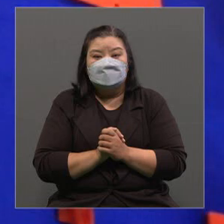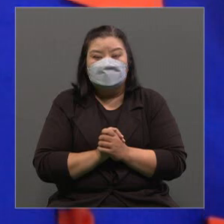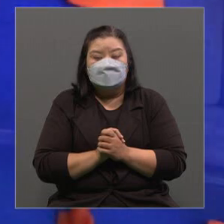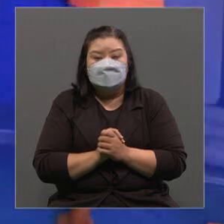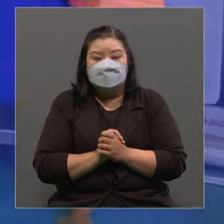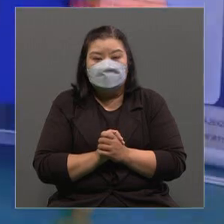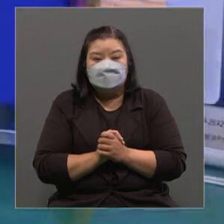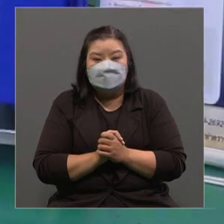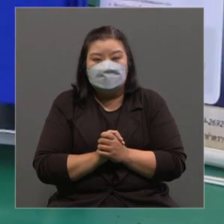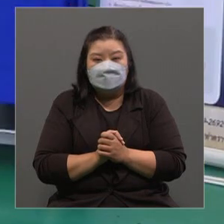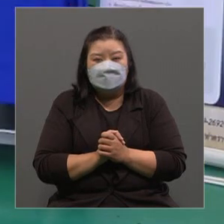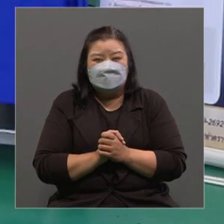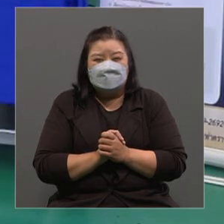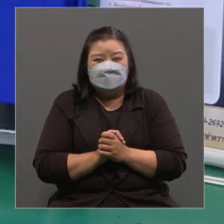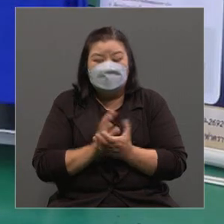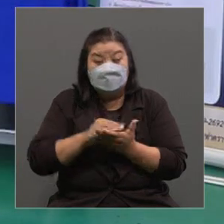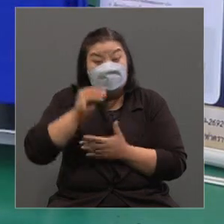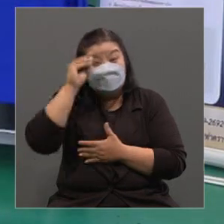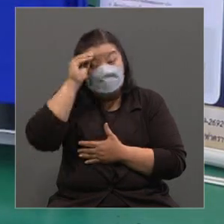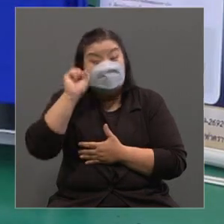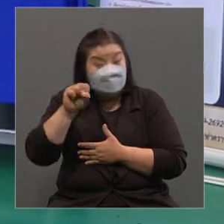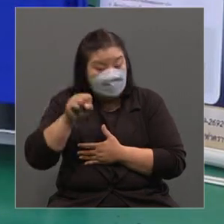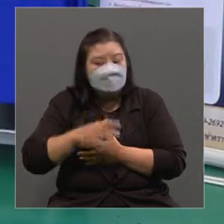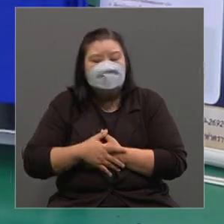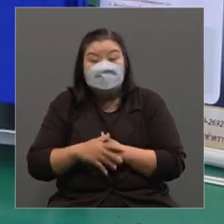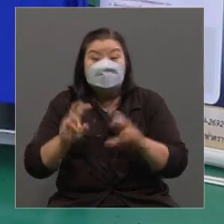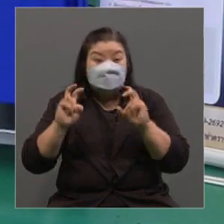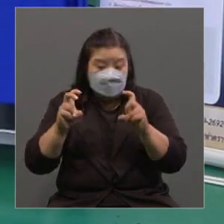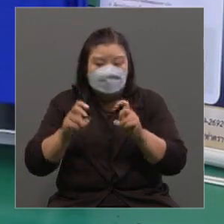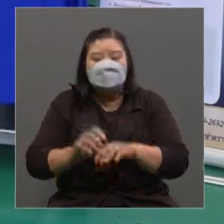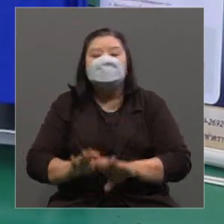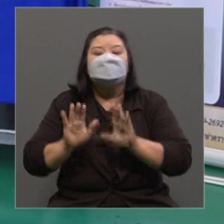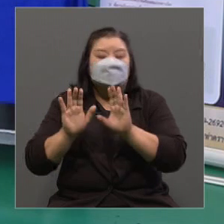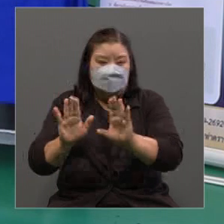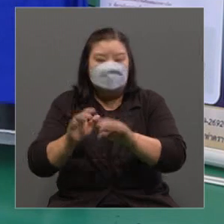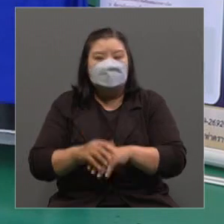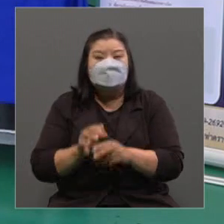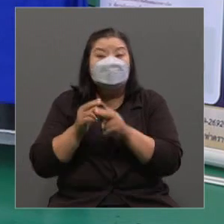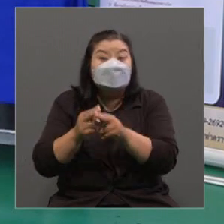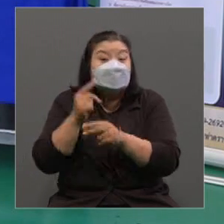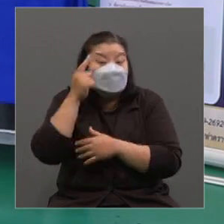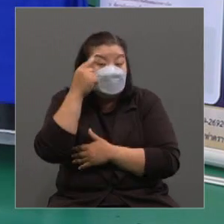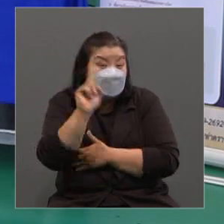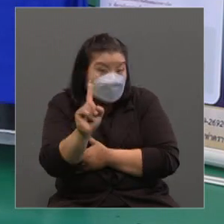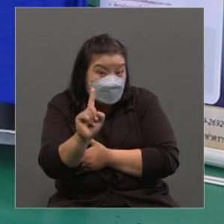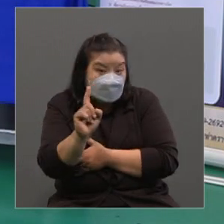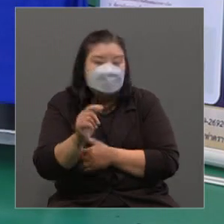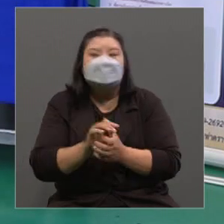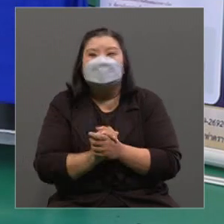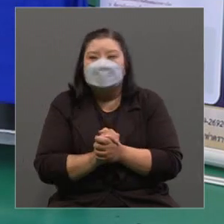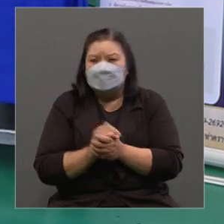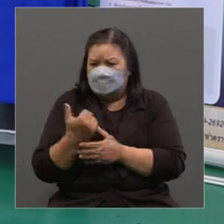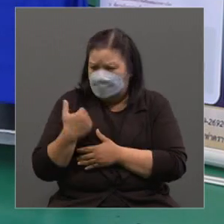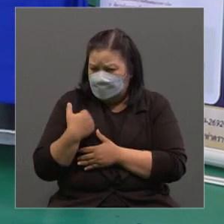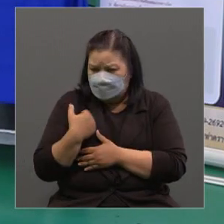การเรียนครั้งนี้ก็ให้โจทย์เด็กไปนะครับว่าเอาลองดูในพื้นที่ชุมชนของตัวเองก่อนว่ามีอะ